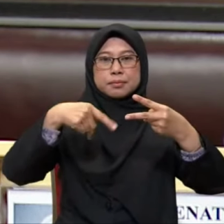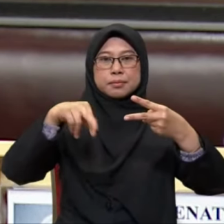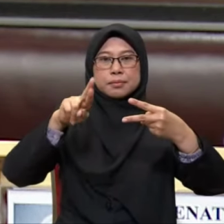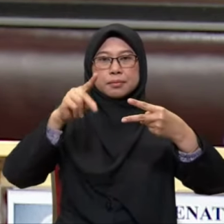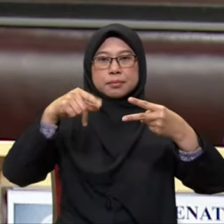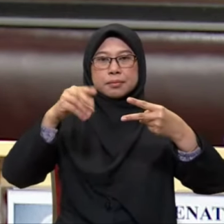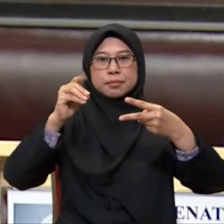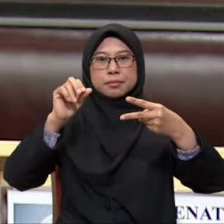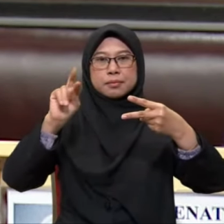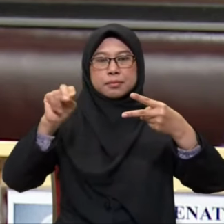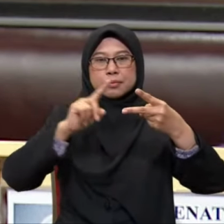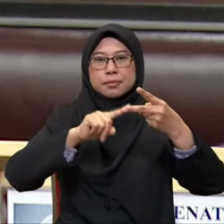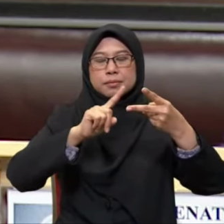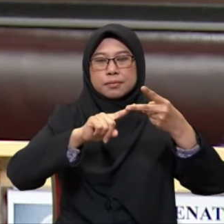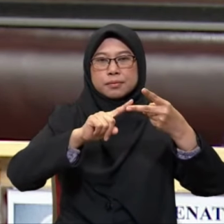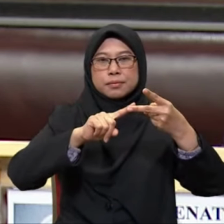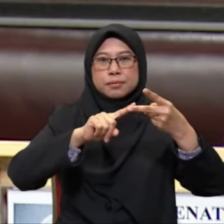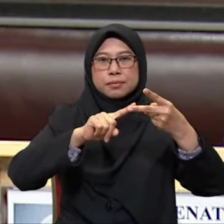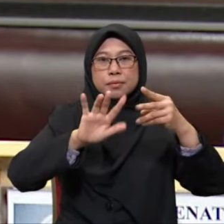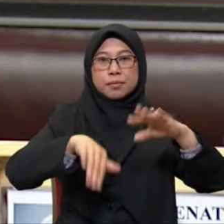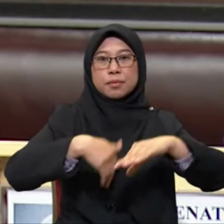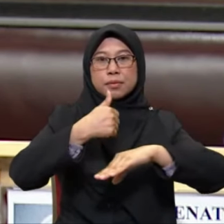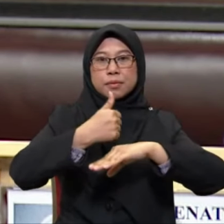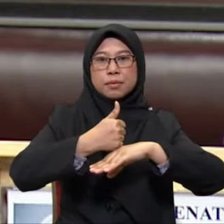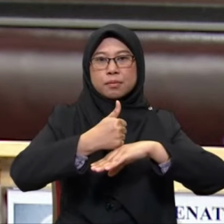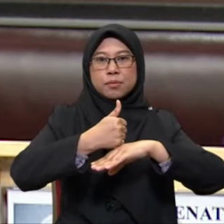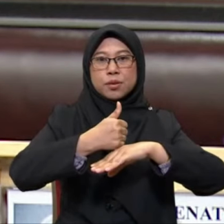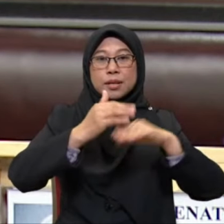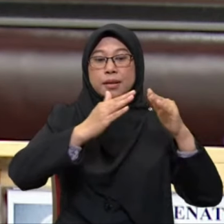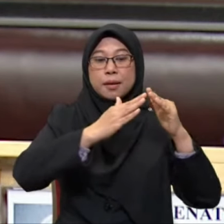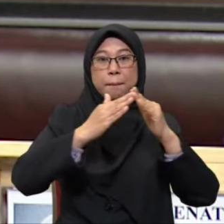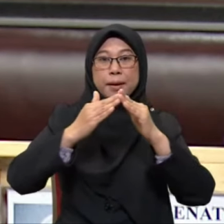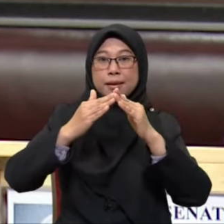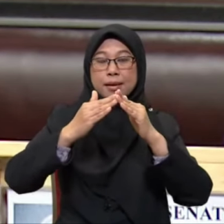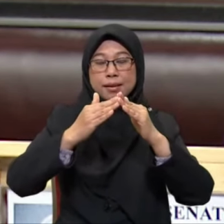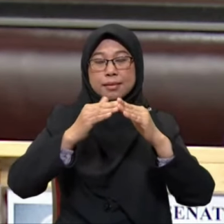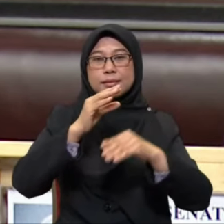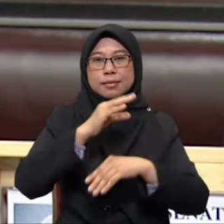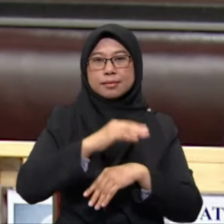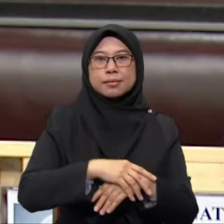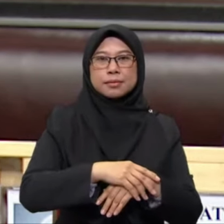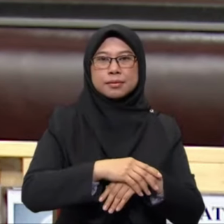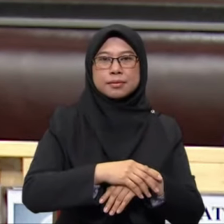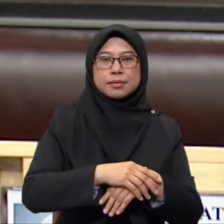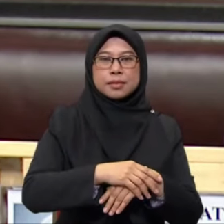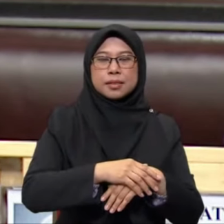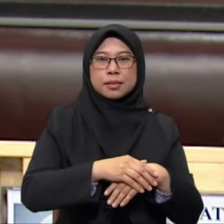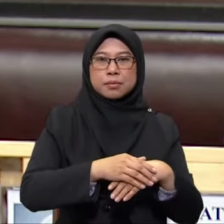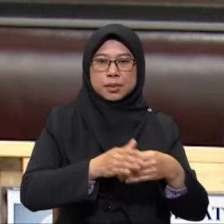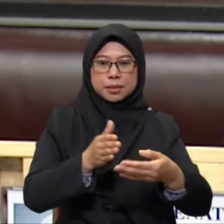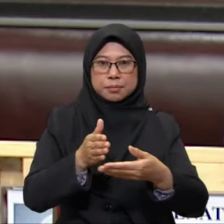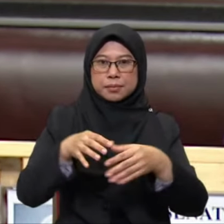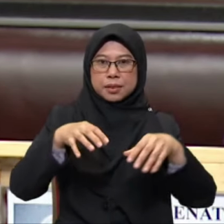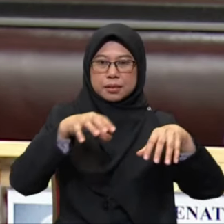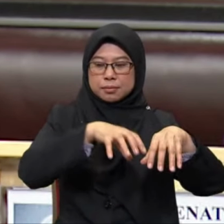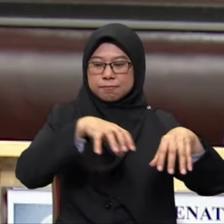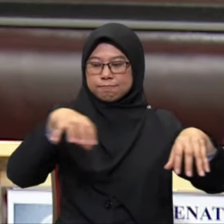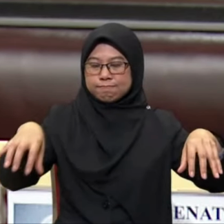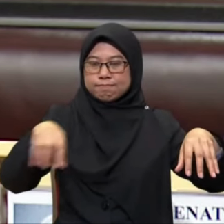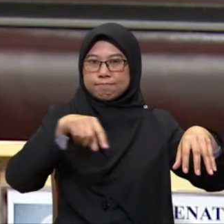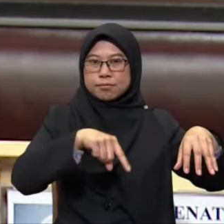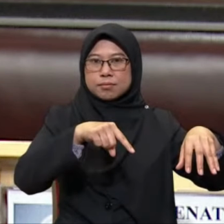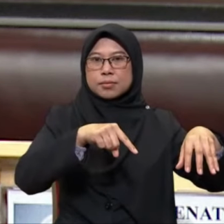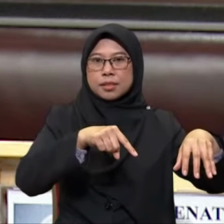perpaduan menumpukan penubuhan di pinggir bandar dan juga bandar, dan di mana ada taman-taman baru